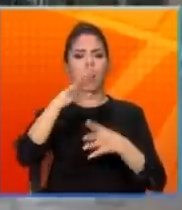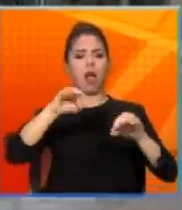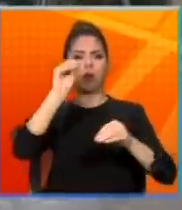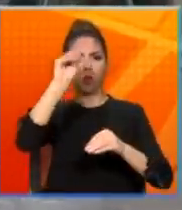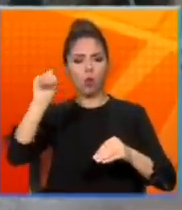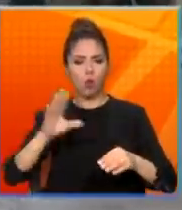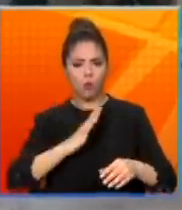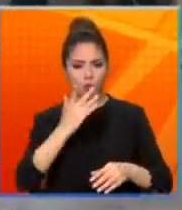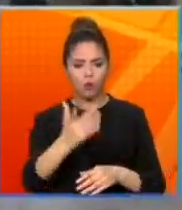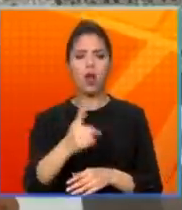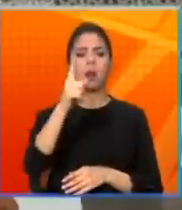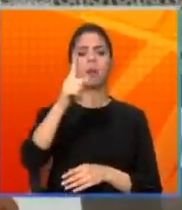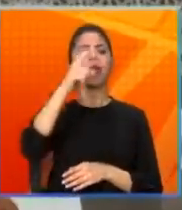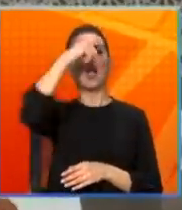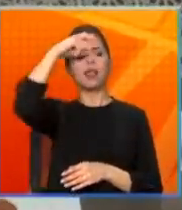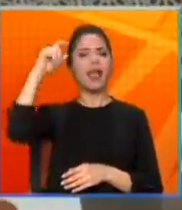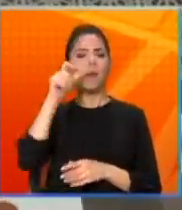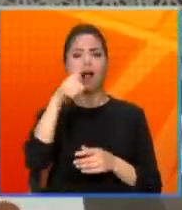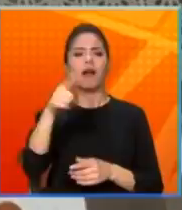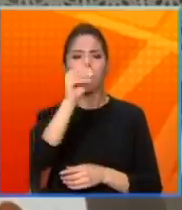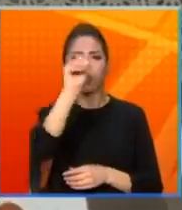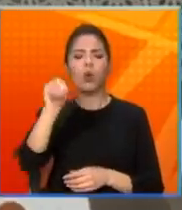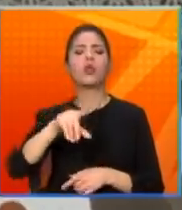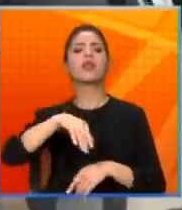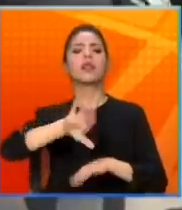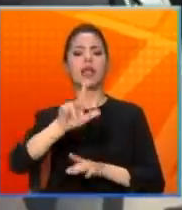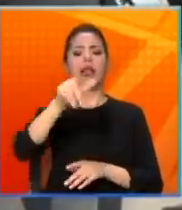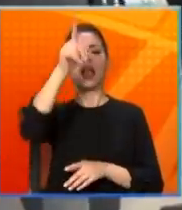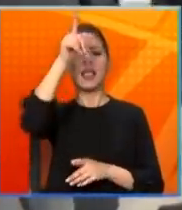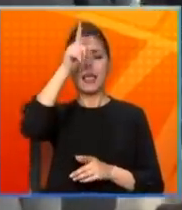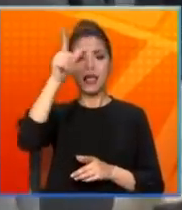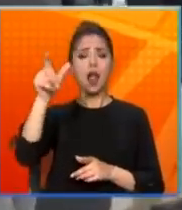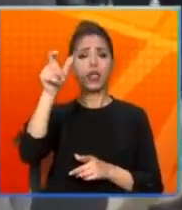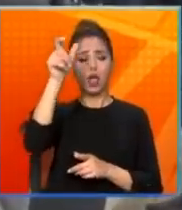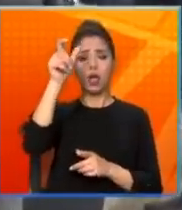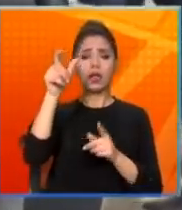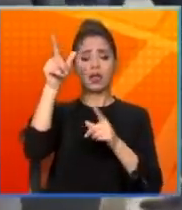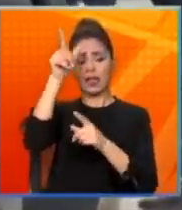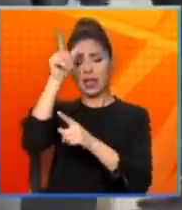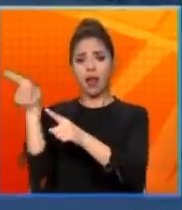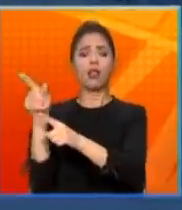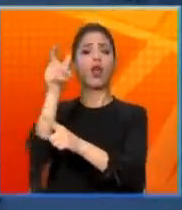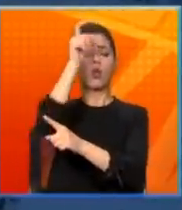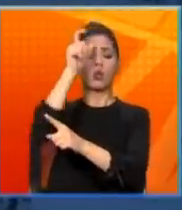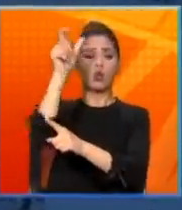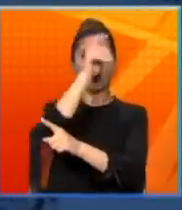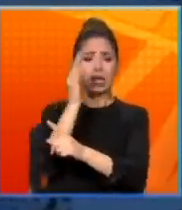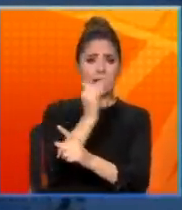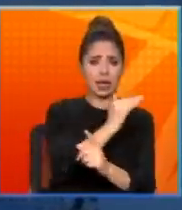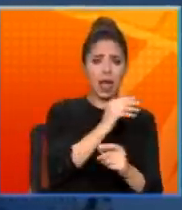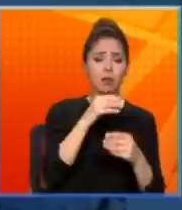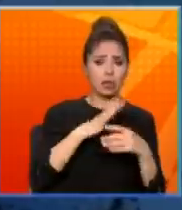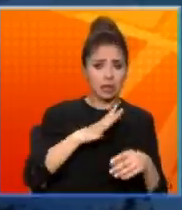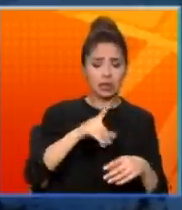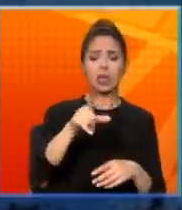Önlemler yalnızca termal kameralarla da sınırlı değil. İran'dan Türkiye'ye giriş yapmak isteyenlerden 14 gün içinde Kum şehrinde